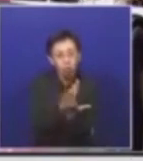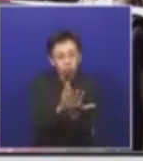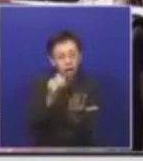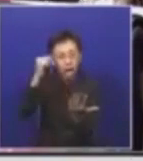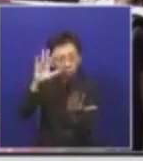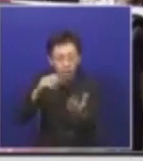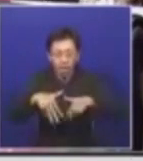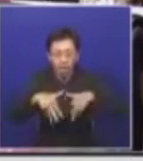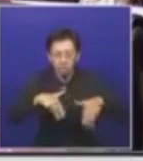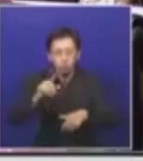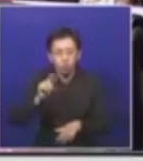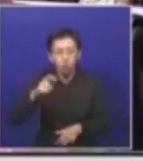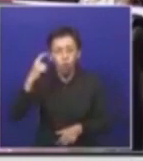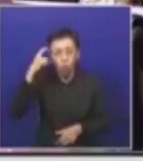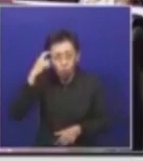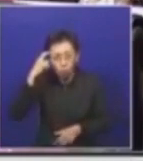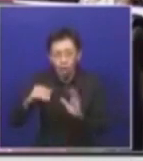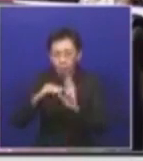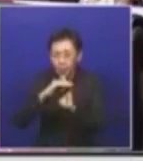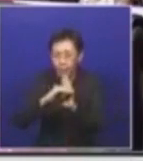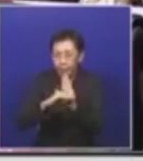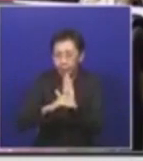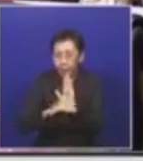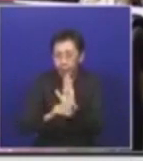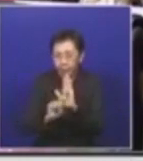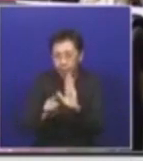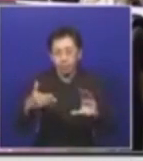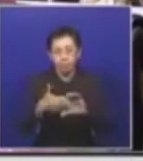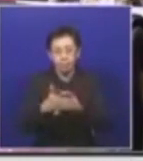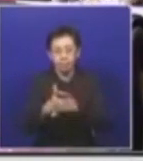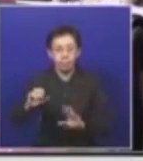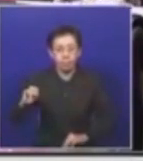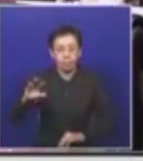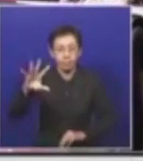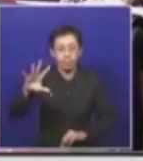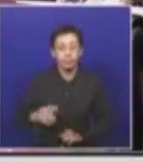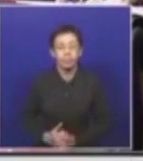ามและชาวบ้านควรต้องรู้ดังนี้ครับขอสไลด์เลยครับ